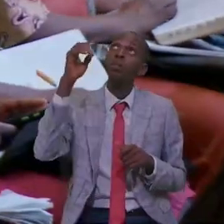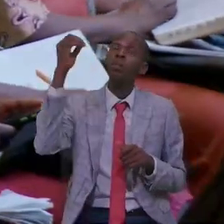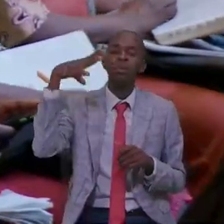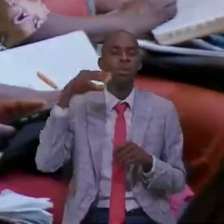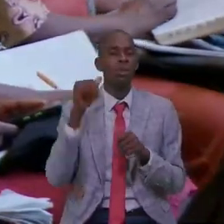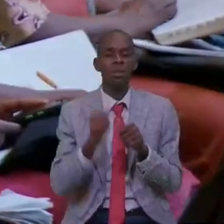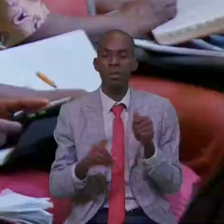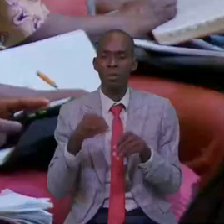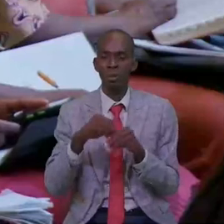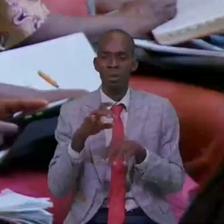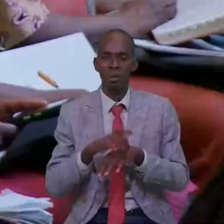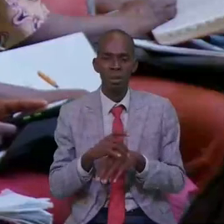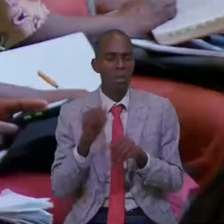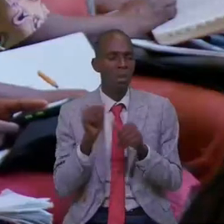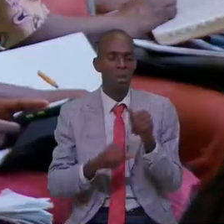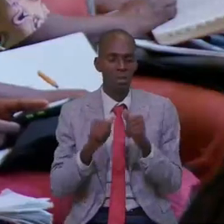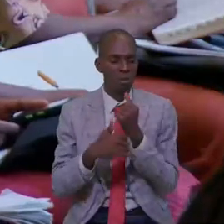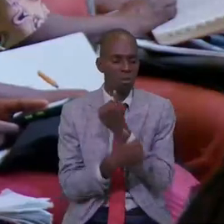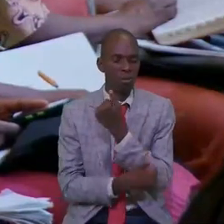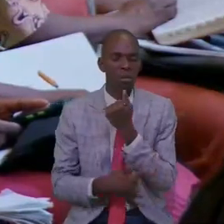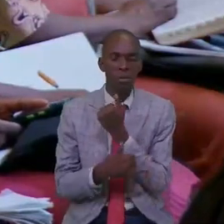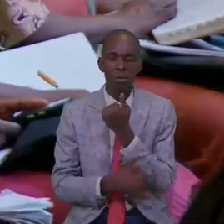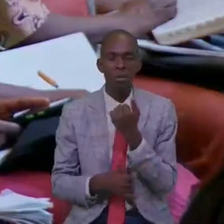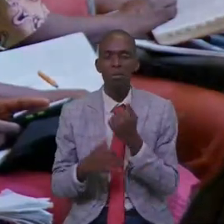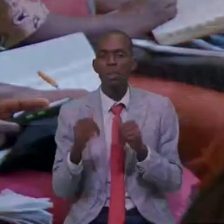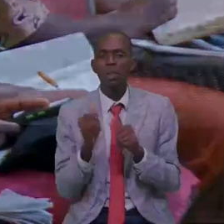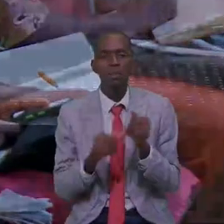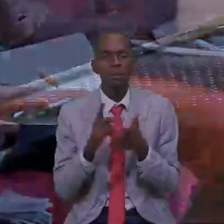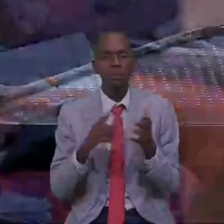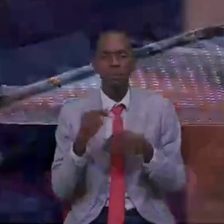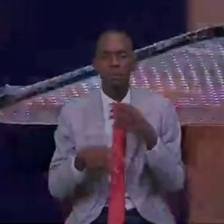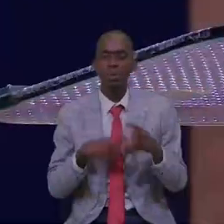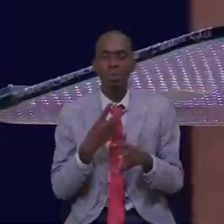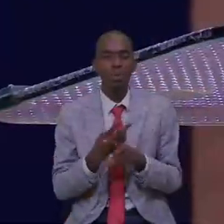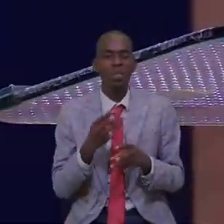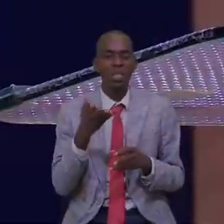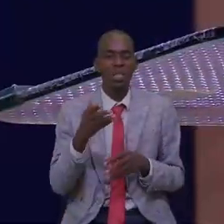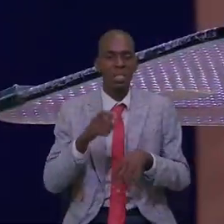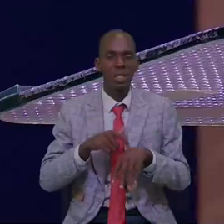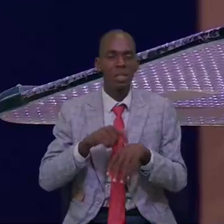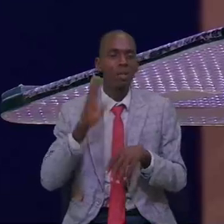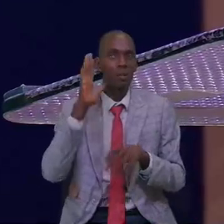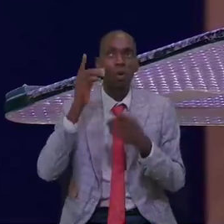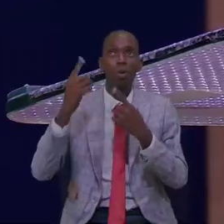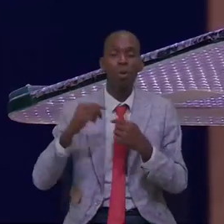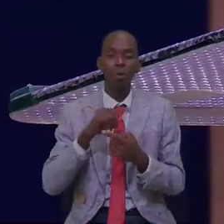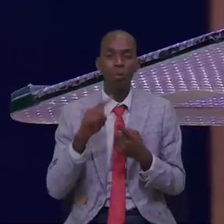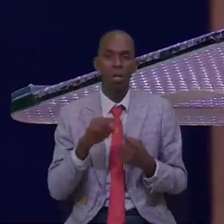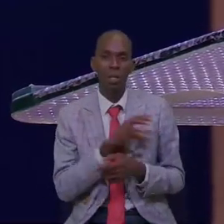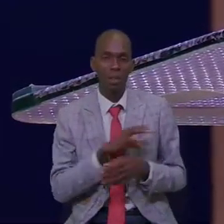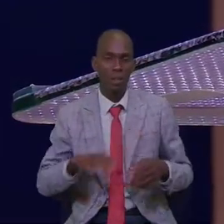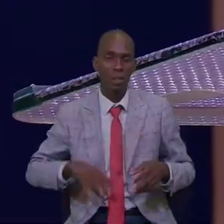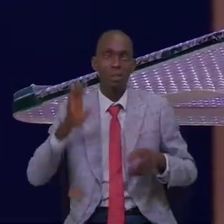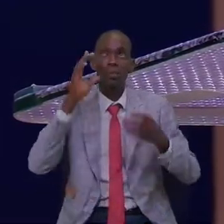terre, dans tous les continents. L'heure viendra où Christ sera le roi et le Seigneur et lui